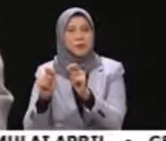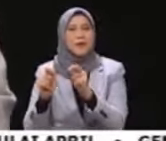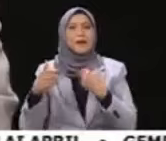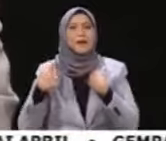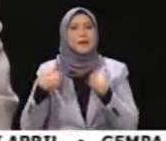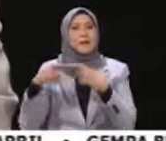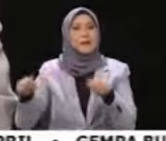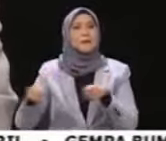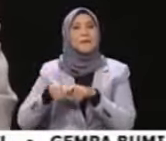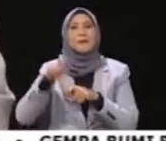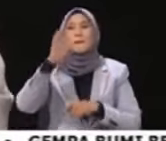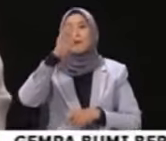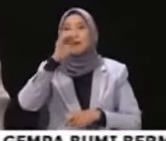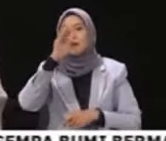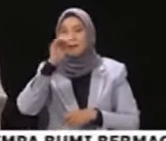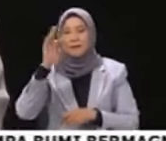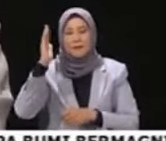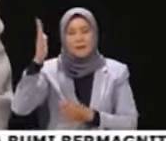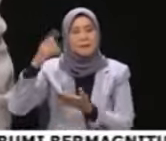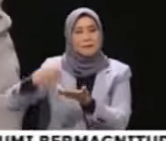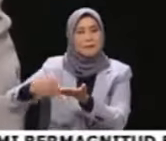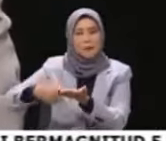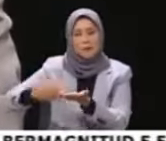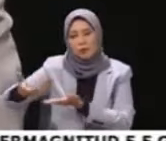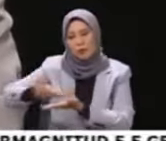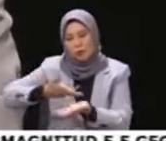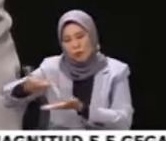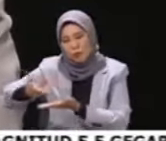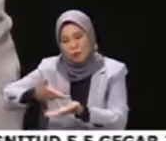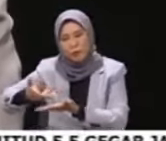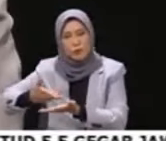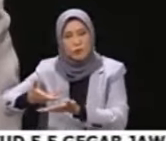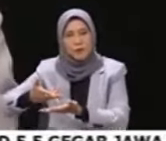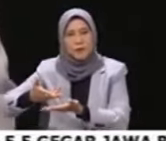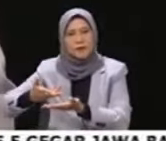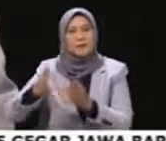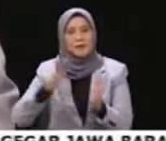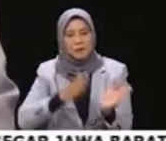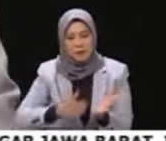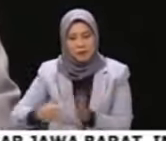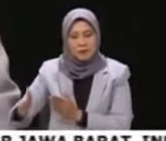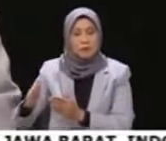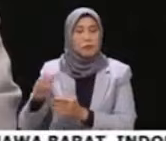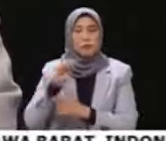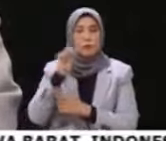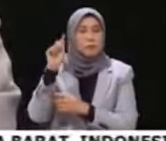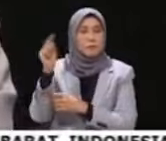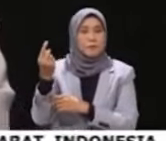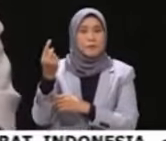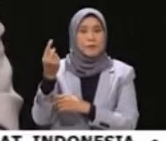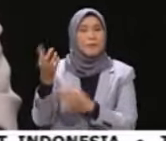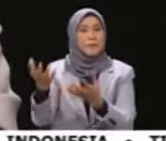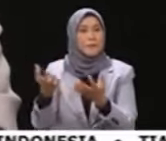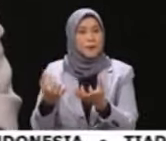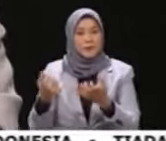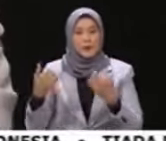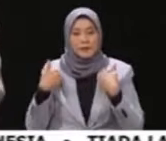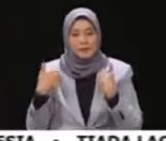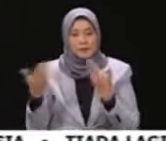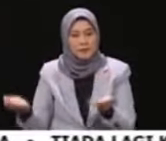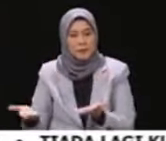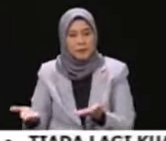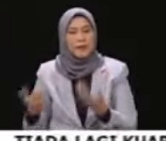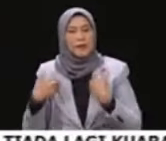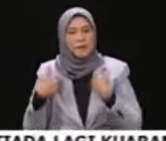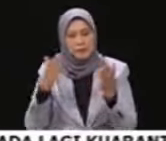di Melaka. Kita bincang. Saya juga, saya dah sebut, iaitu perancangan kita ialah bukan saja kita nak ada situ, kita nak